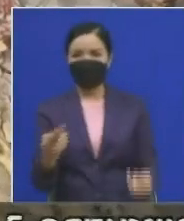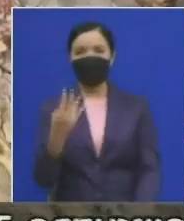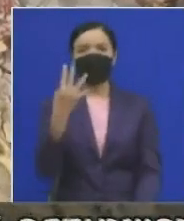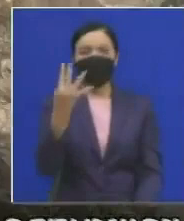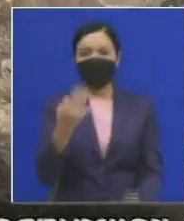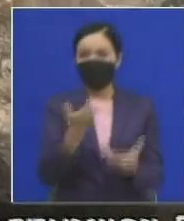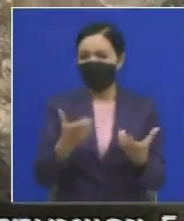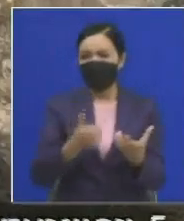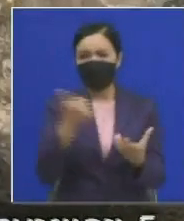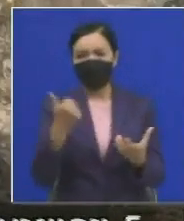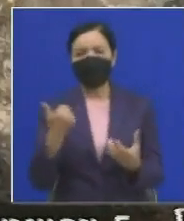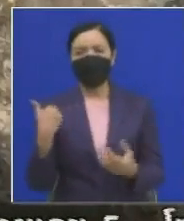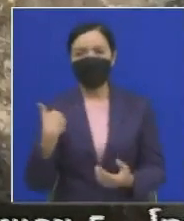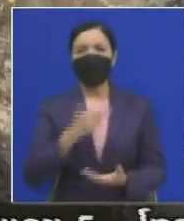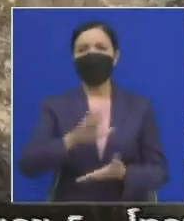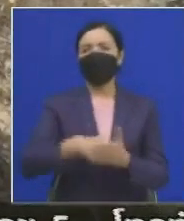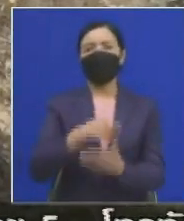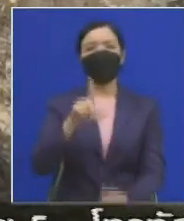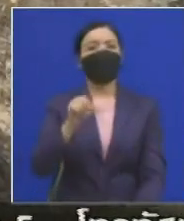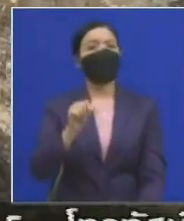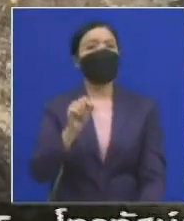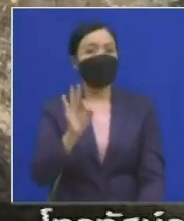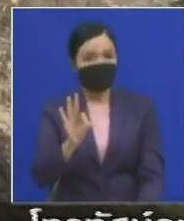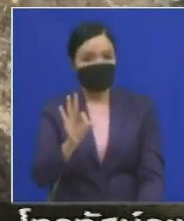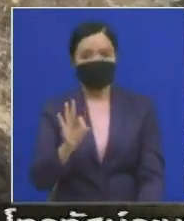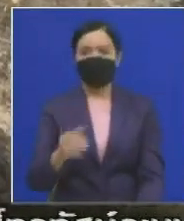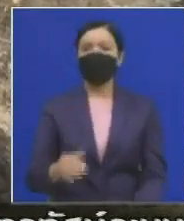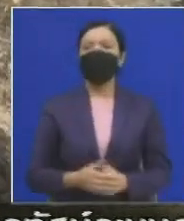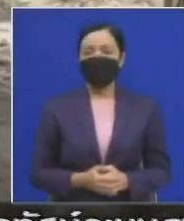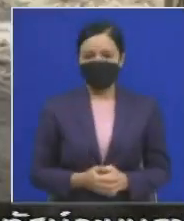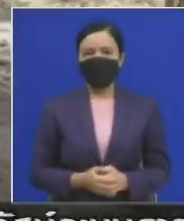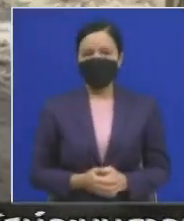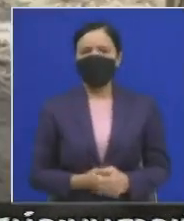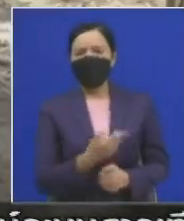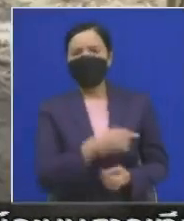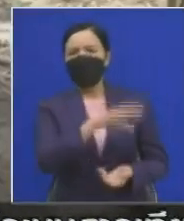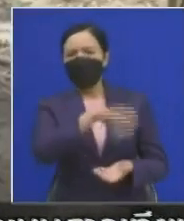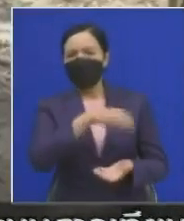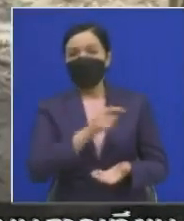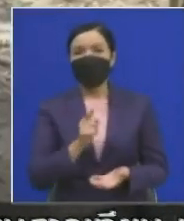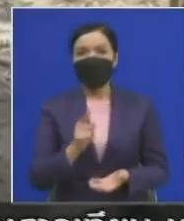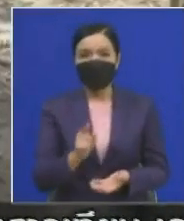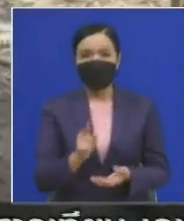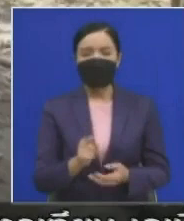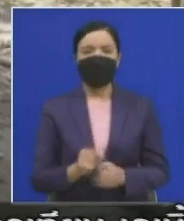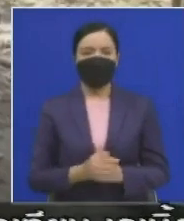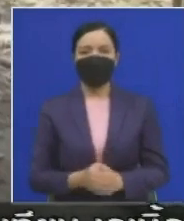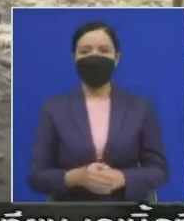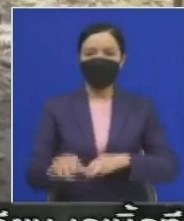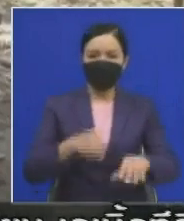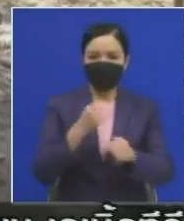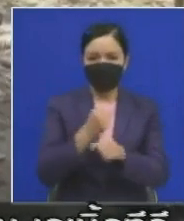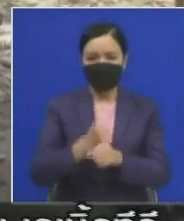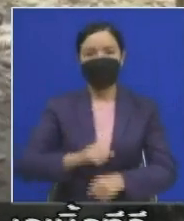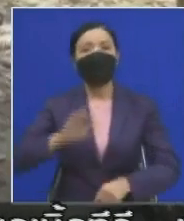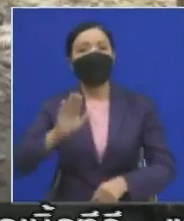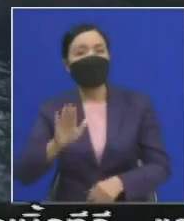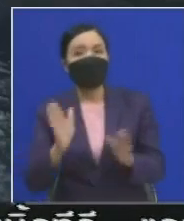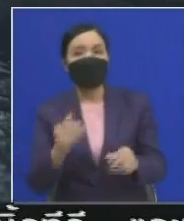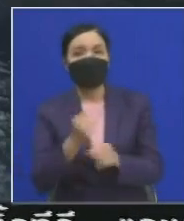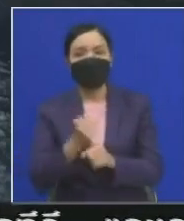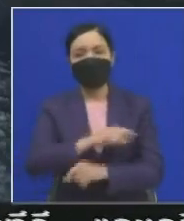กรณอนๆ อีก 29 รายการแล้็เจานะธก็เล่าใหฟังว่าในระหว่างการดำเนินการของเจ้นะธิ